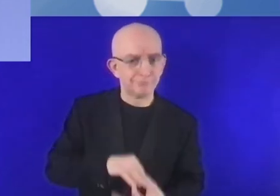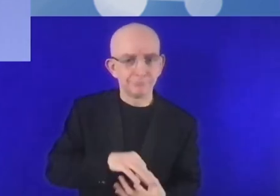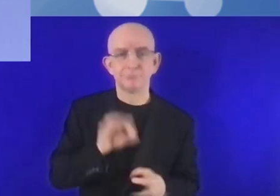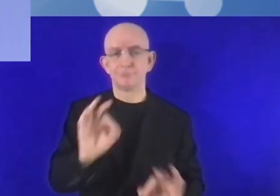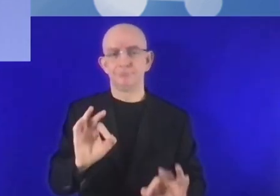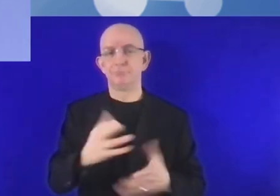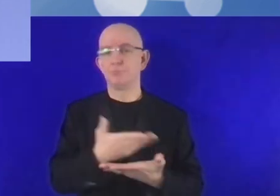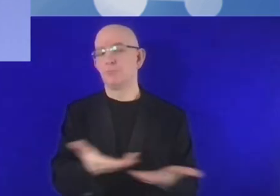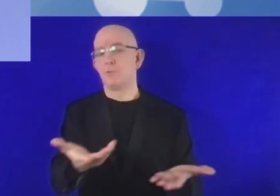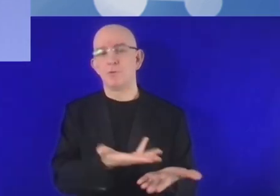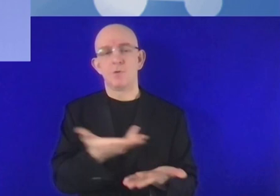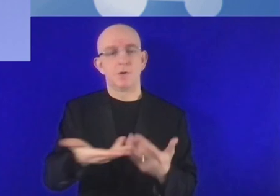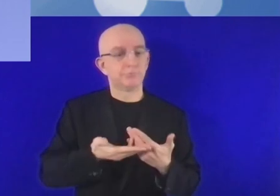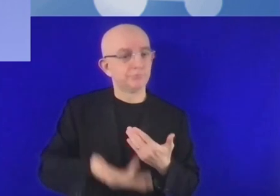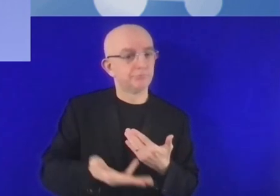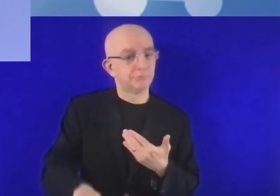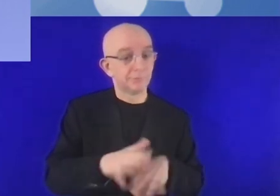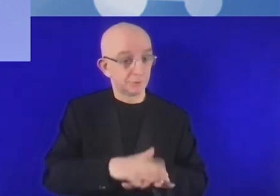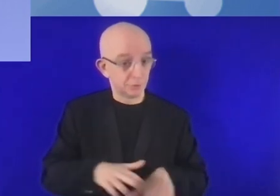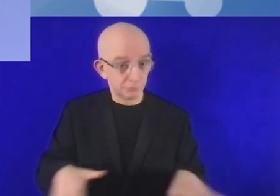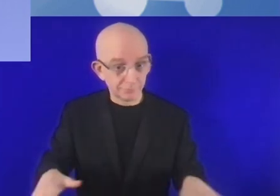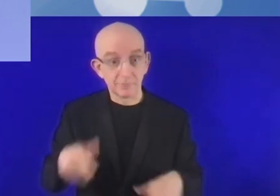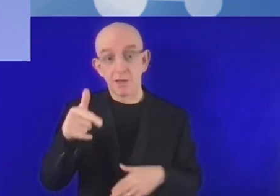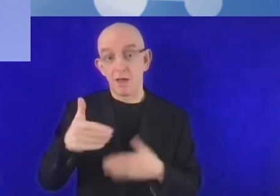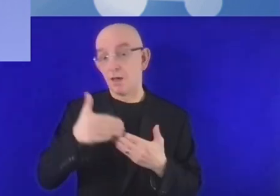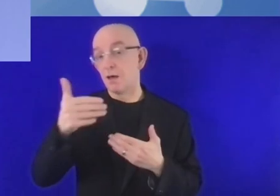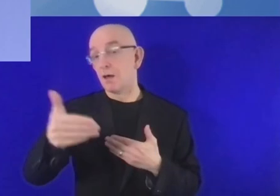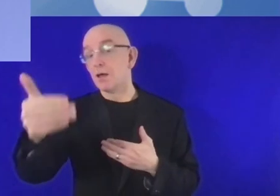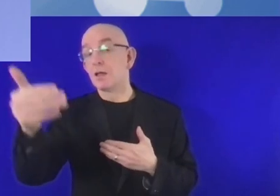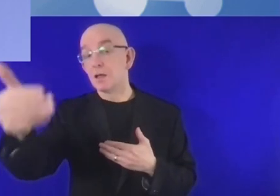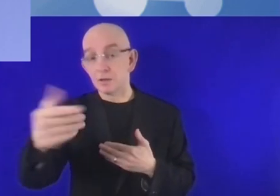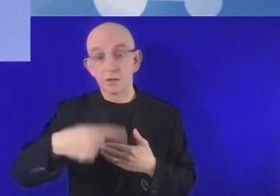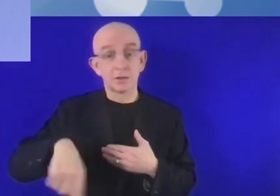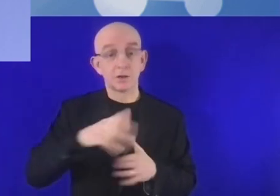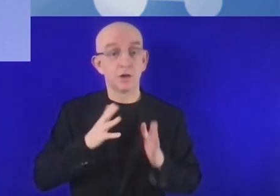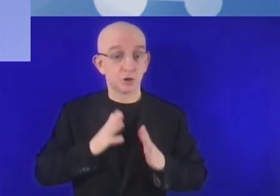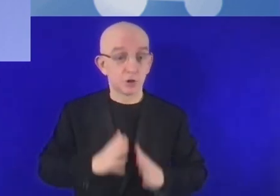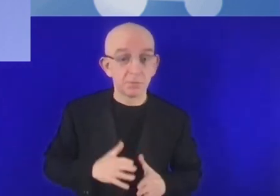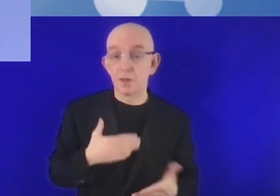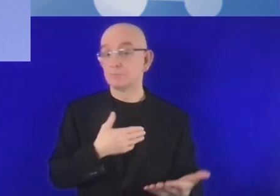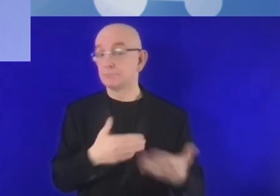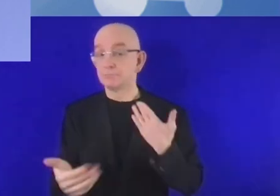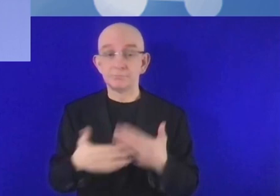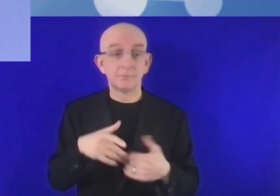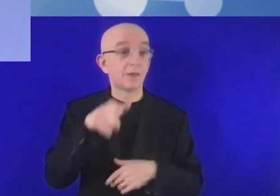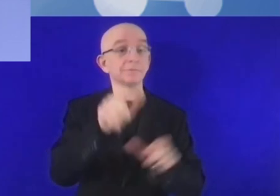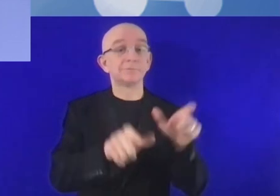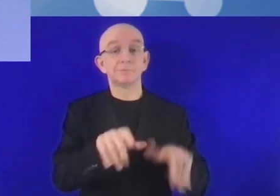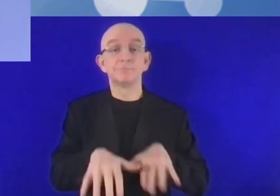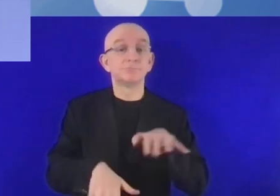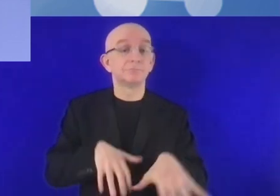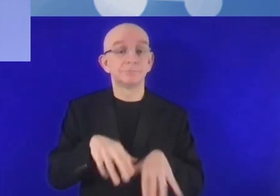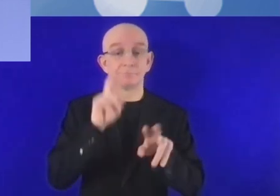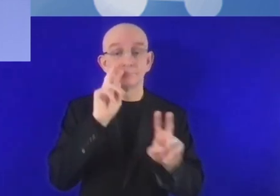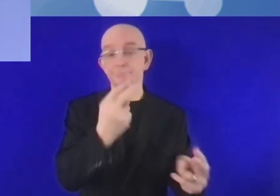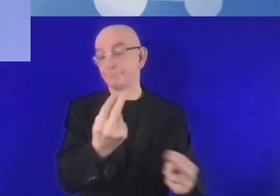przyszłości myślę, że będziemy mogli spojrzeć w przeszłość i odpowiedzieć sobie na pytanie, czy właśnie w tym